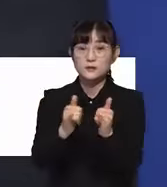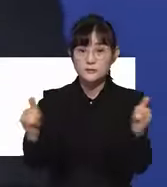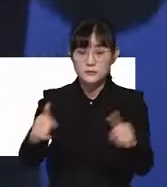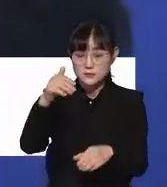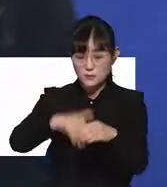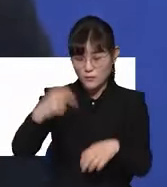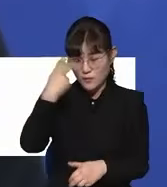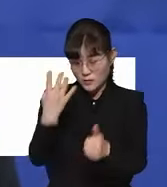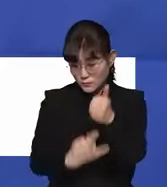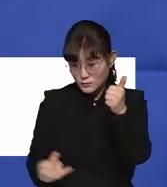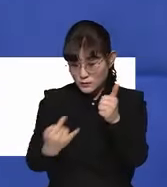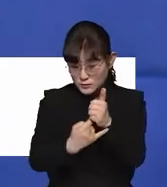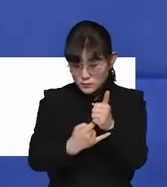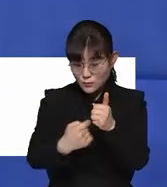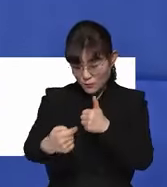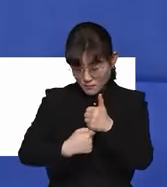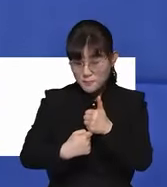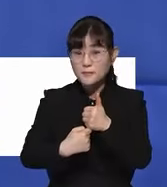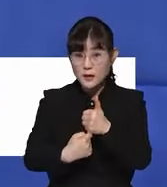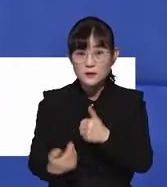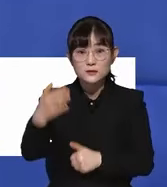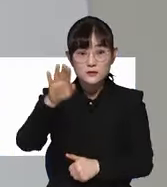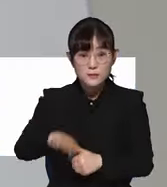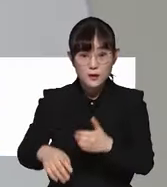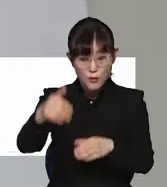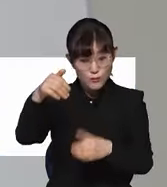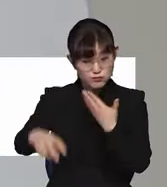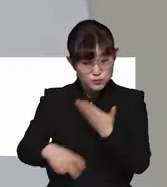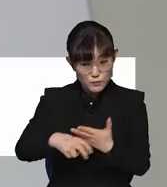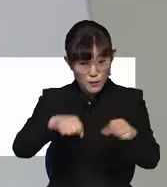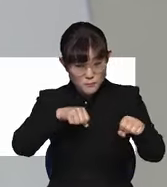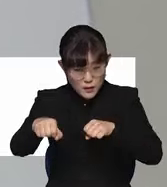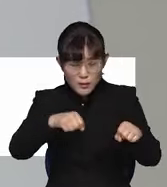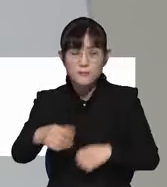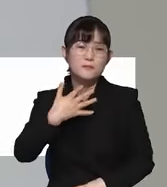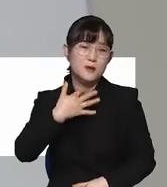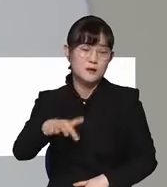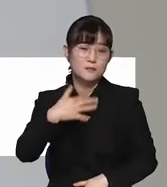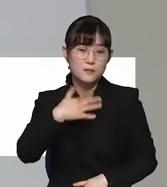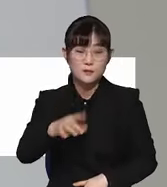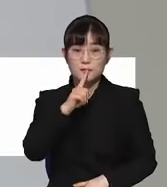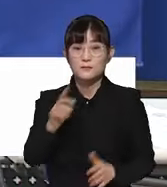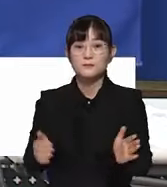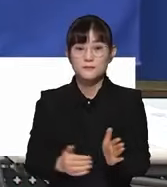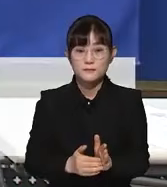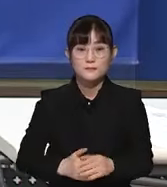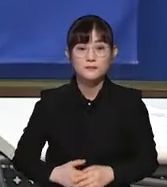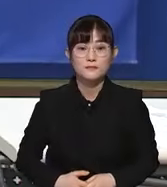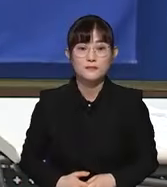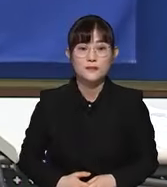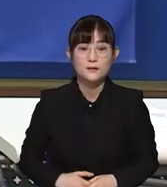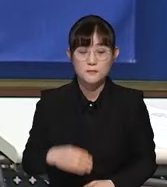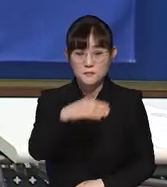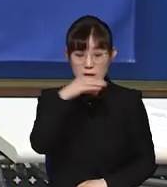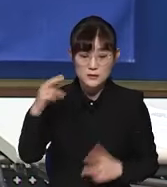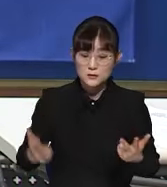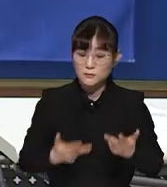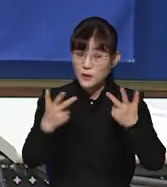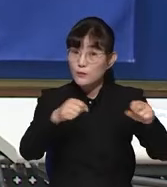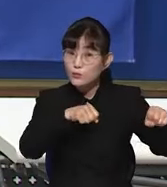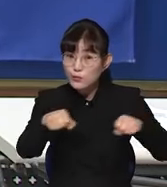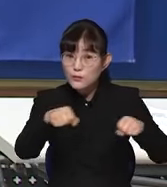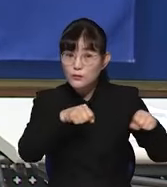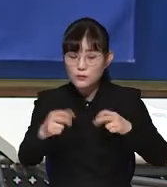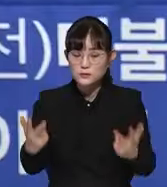조사를 받은 사실은 인정하면서도 불법 의혹에 대해 사실 무근이라는 입장을 밝혔습니다. 정당한 자원봉사